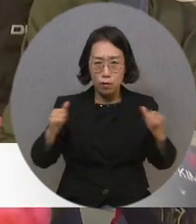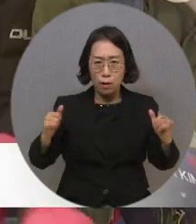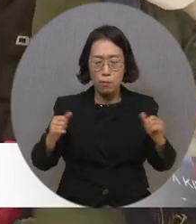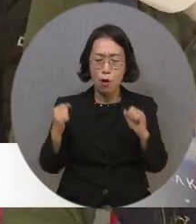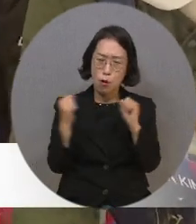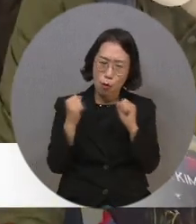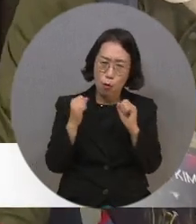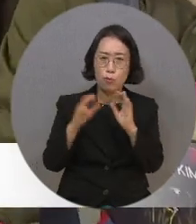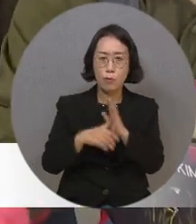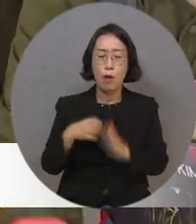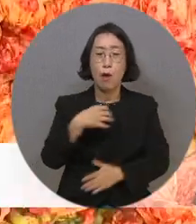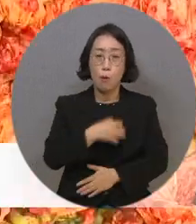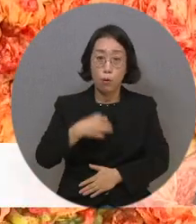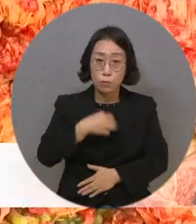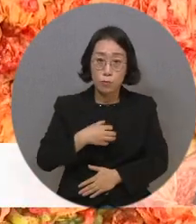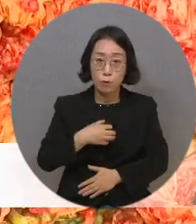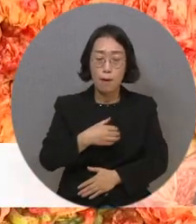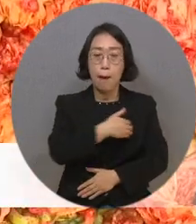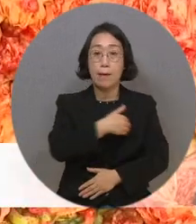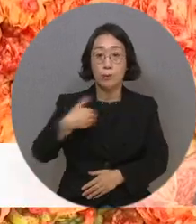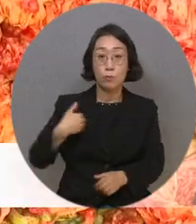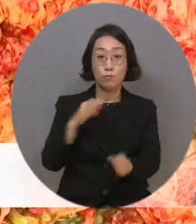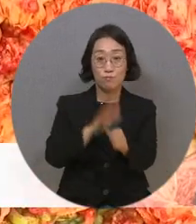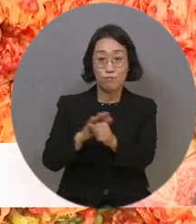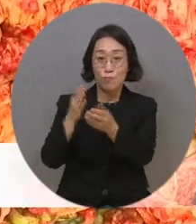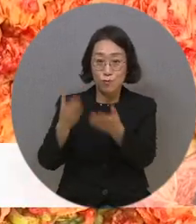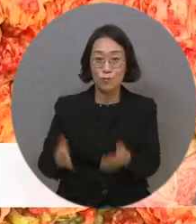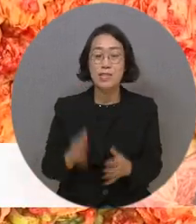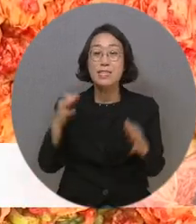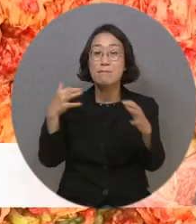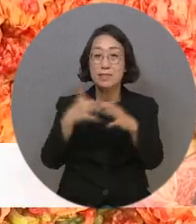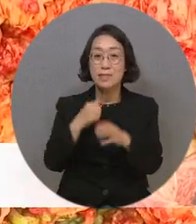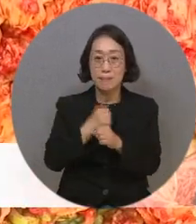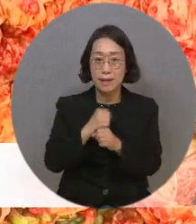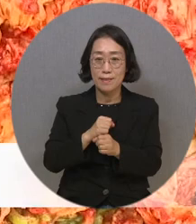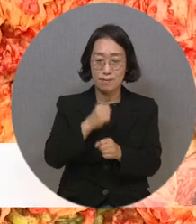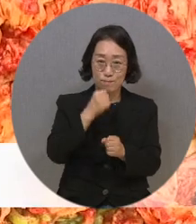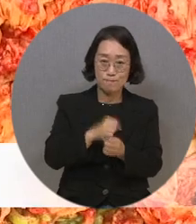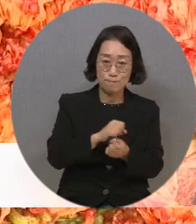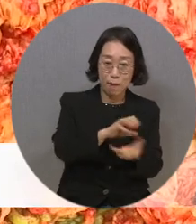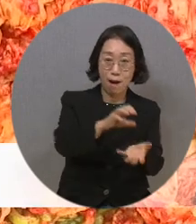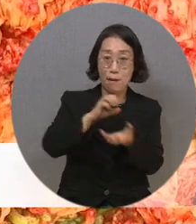겨울을 든든하게 날 수 있도록 식탁의 기본이 되는 김장김치를 나눕니다.